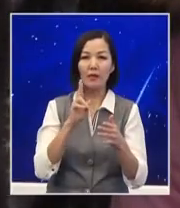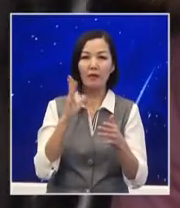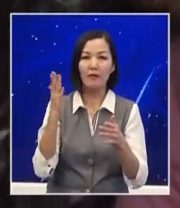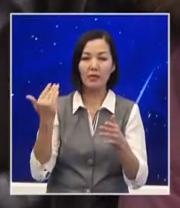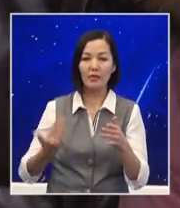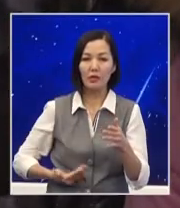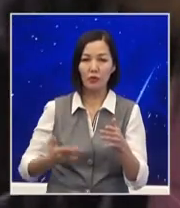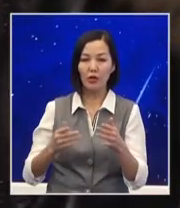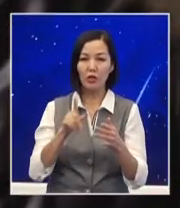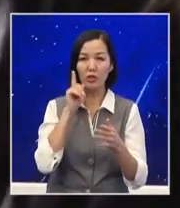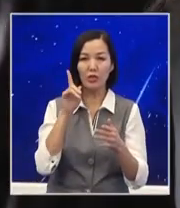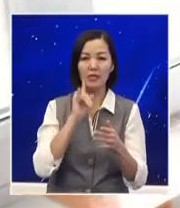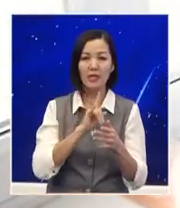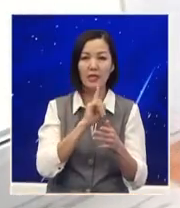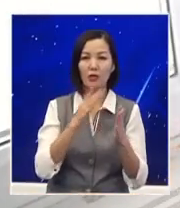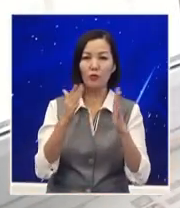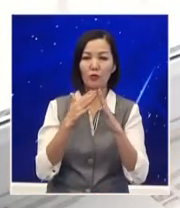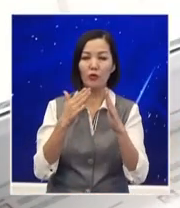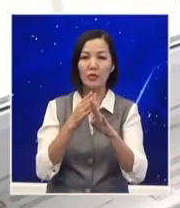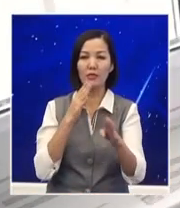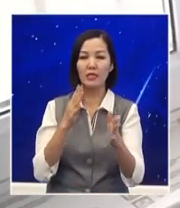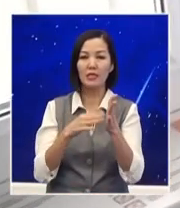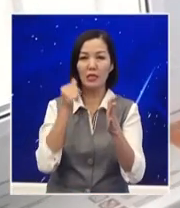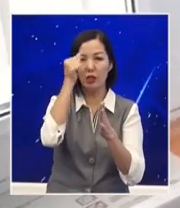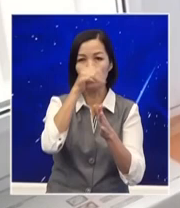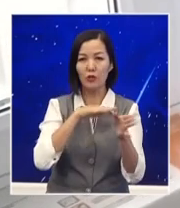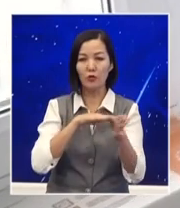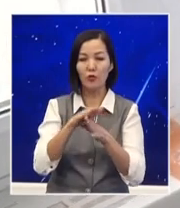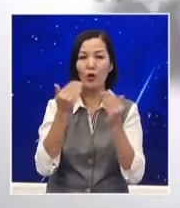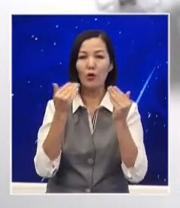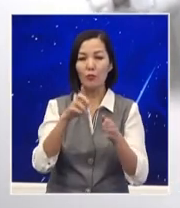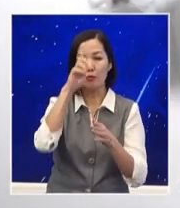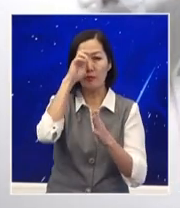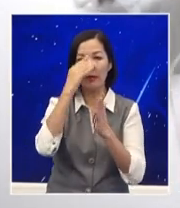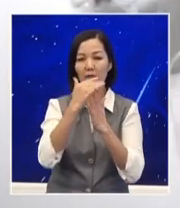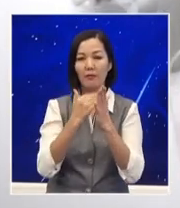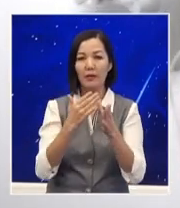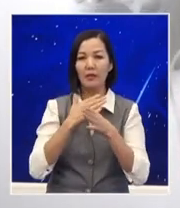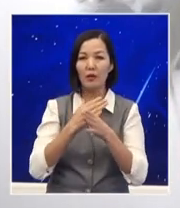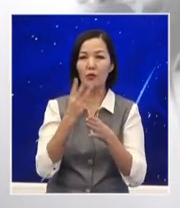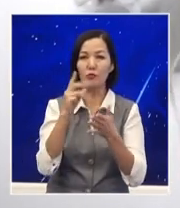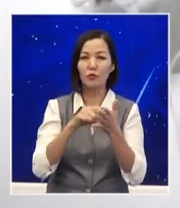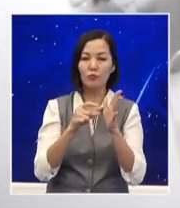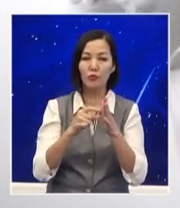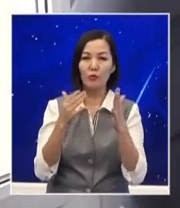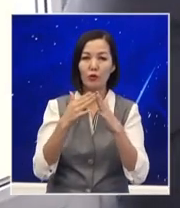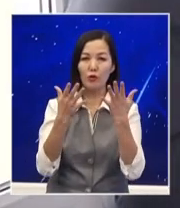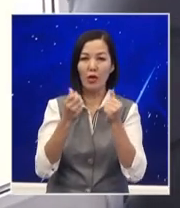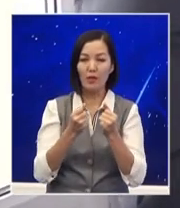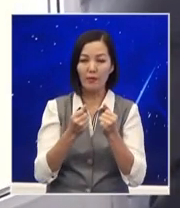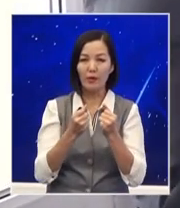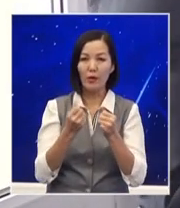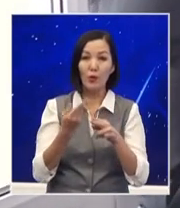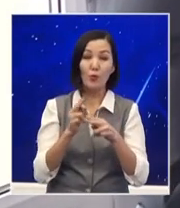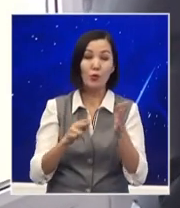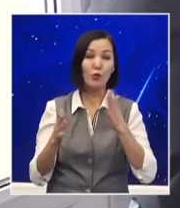келген жасана үй кезегінде тұрғалы 8 жыл болыпты. Міне бүгін мемлекеттік бағдарламаның игілігімен 3 бөлмелі пәтерге қоныстанып,